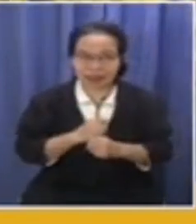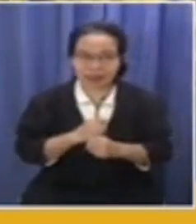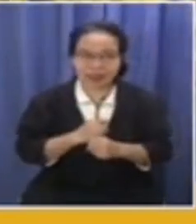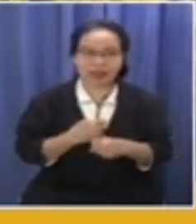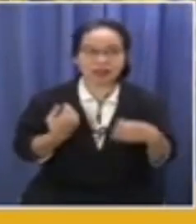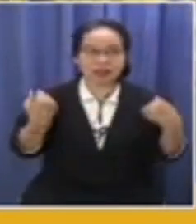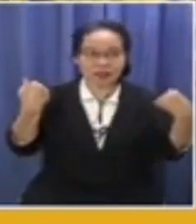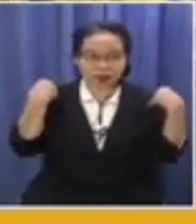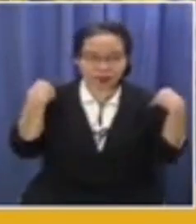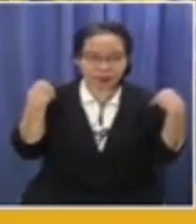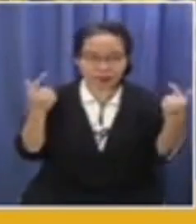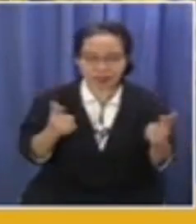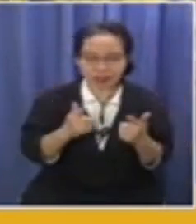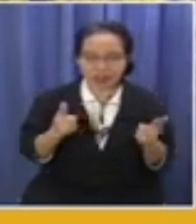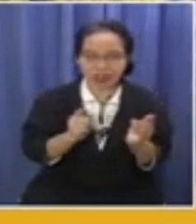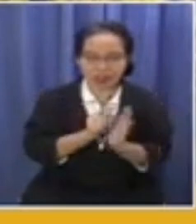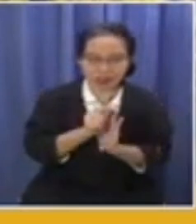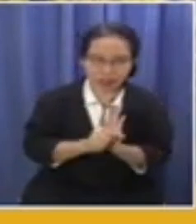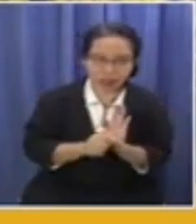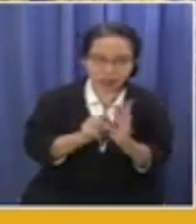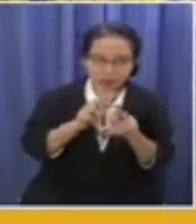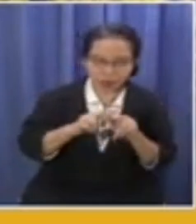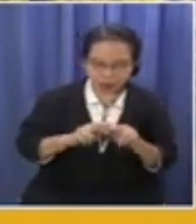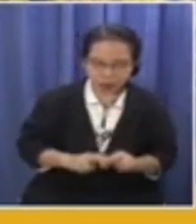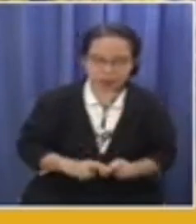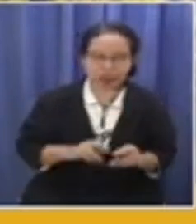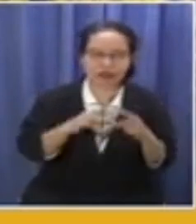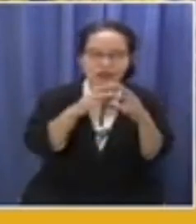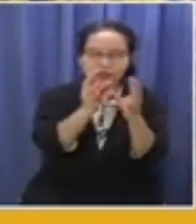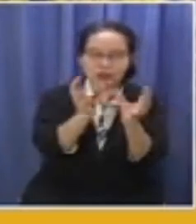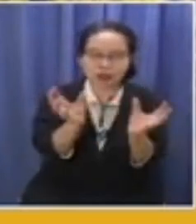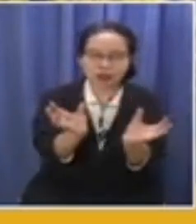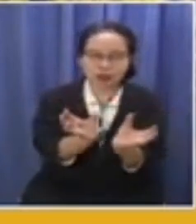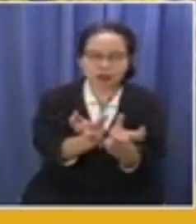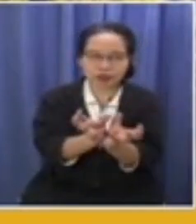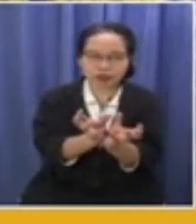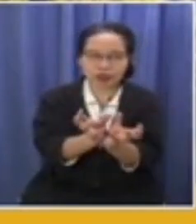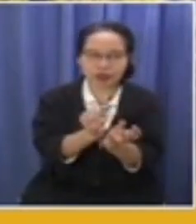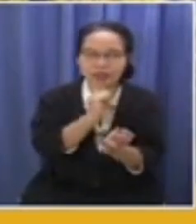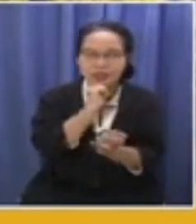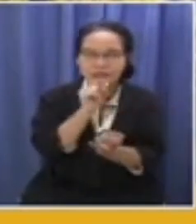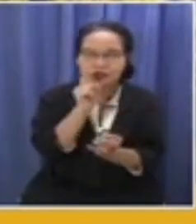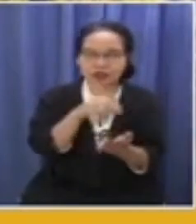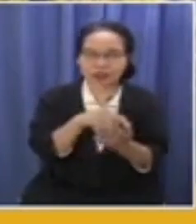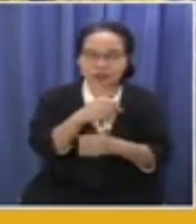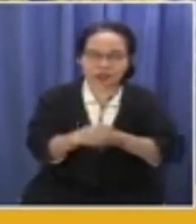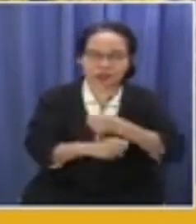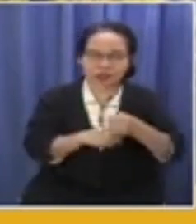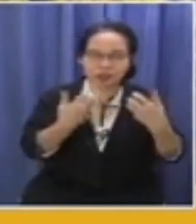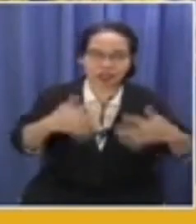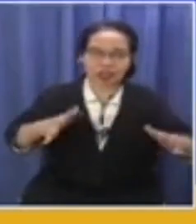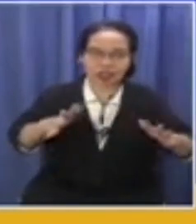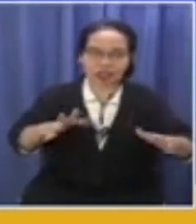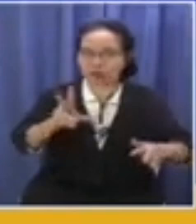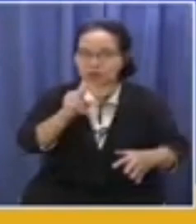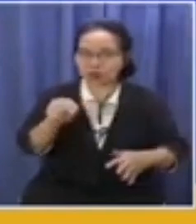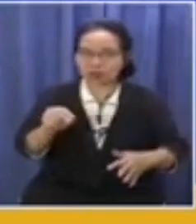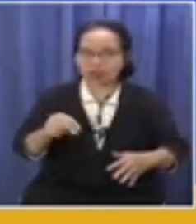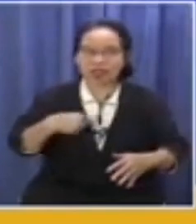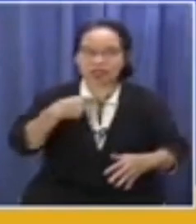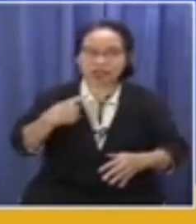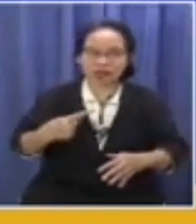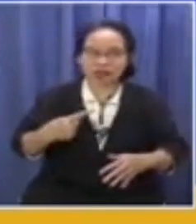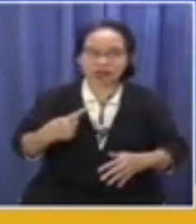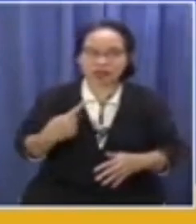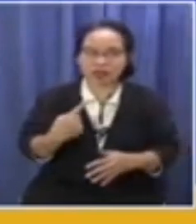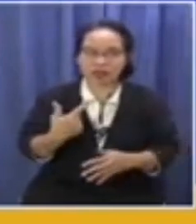meron pang kaunting panahong nalalabi ang mundo hindi is libong taon tapos na agad kundi ang sabi